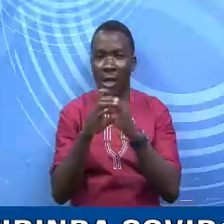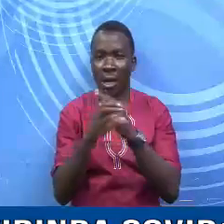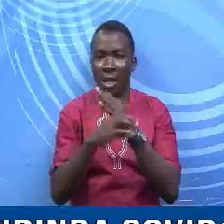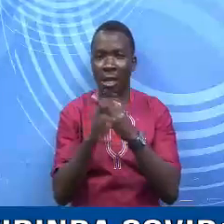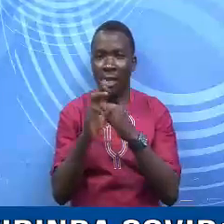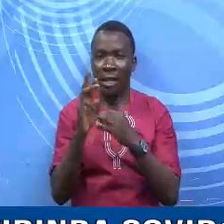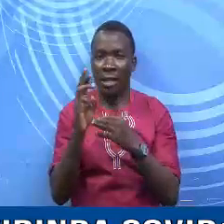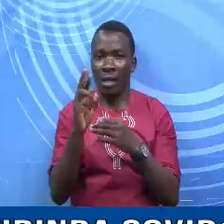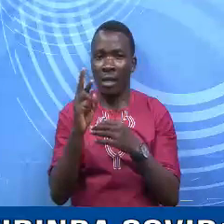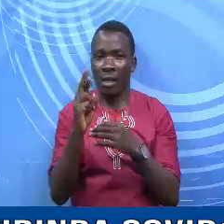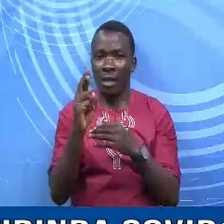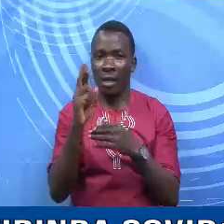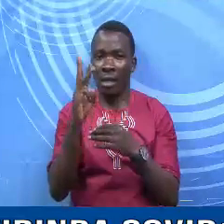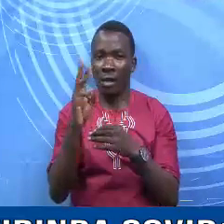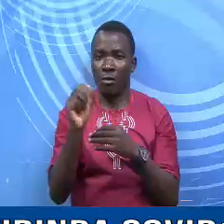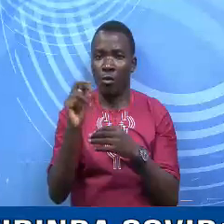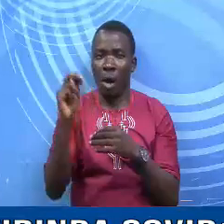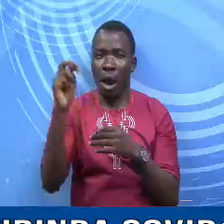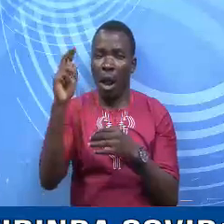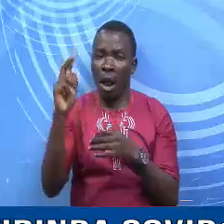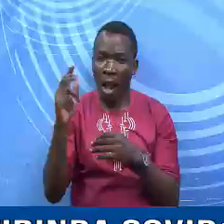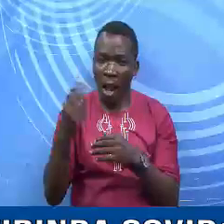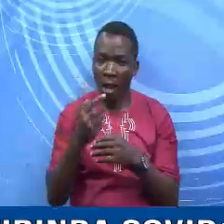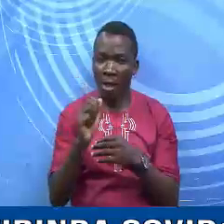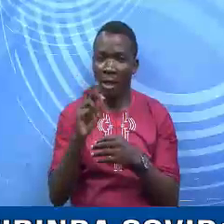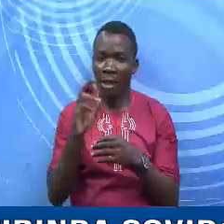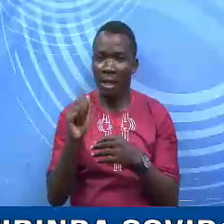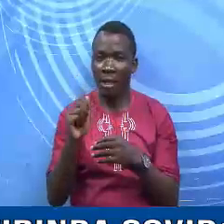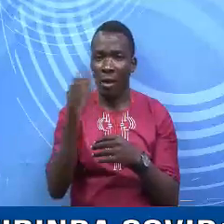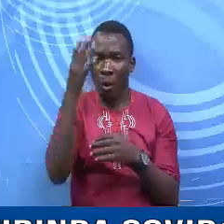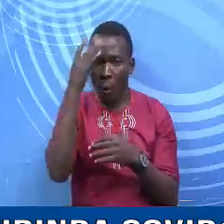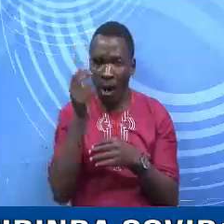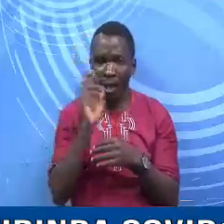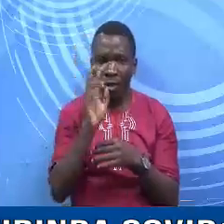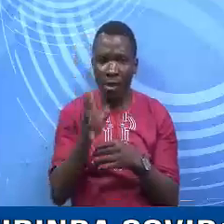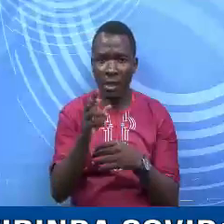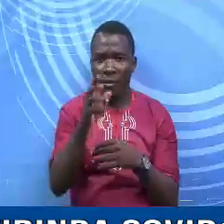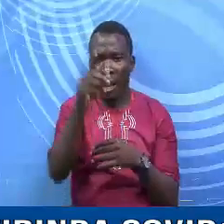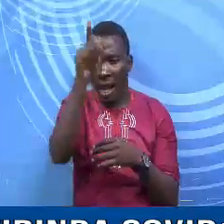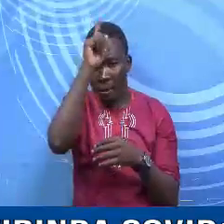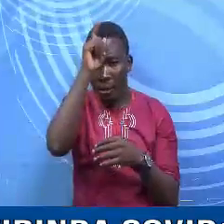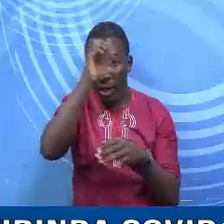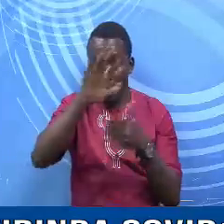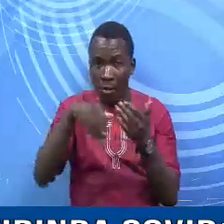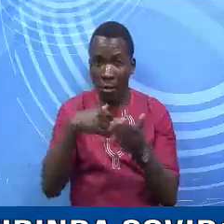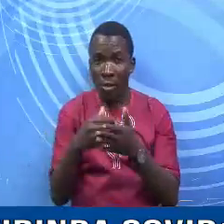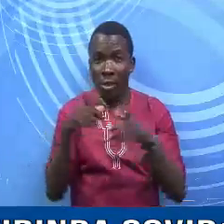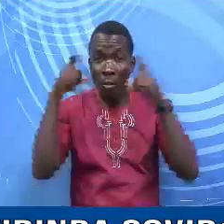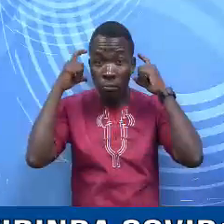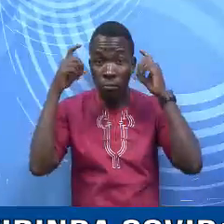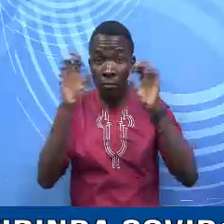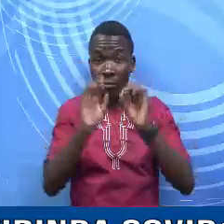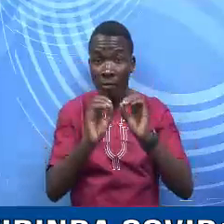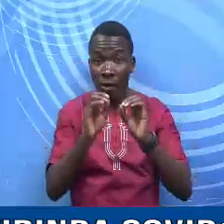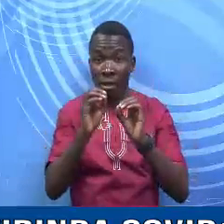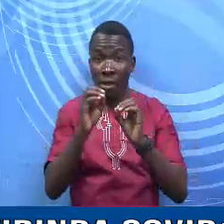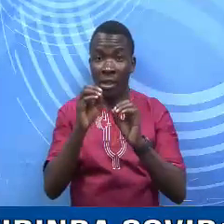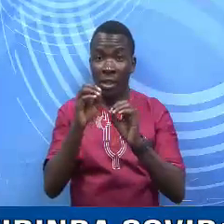Ko tureba abaturage hafi ya bose nta n'umwe wambara agapfukamunwa biterwa n'iki? Impamvu ndawayimenye ni